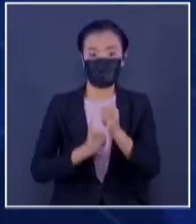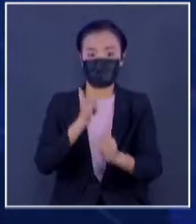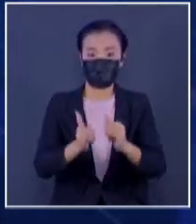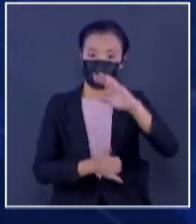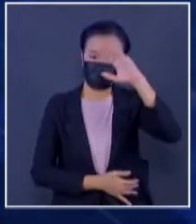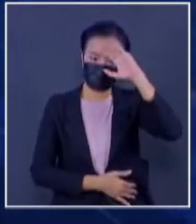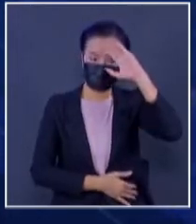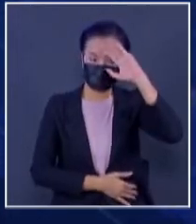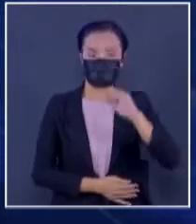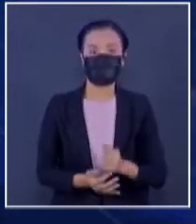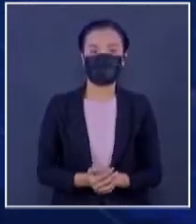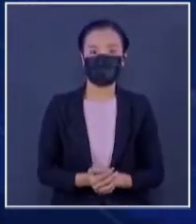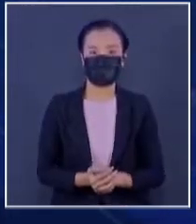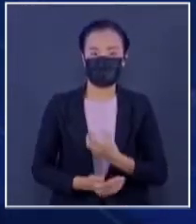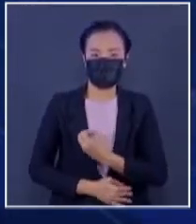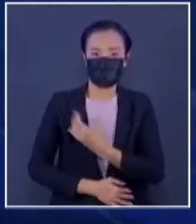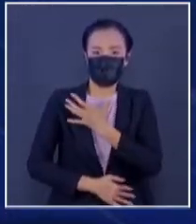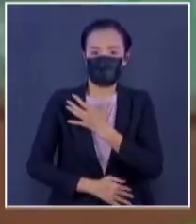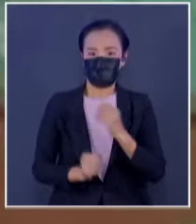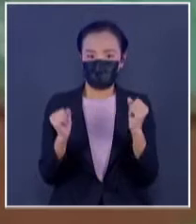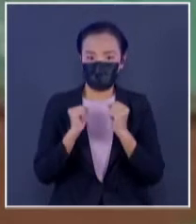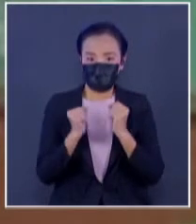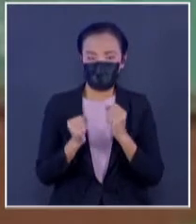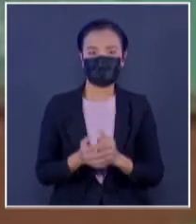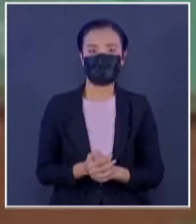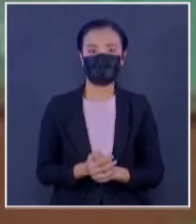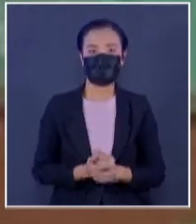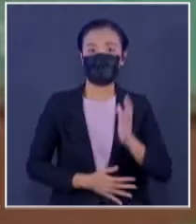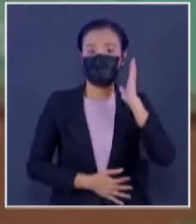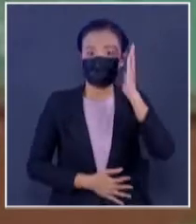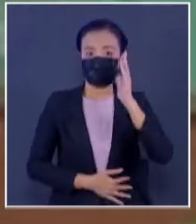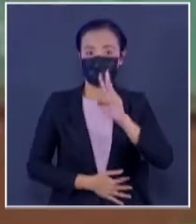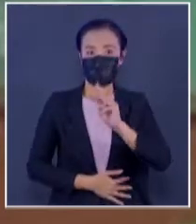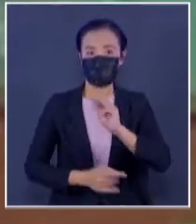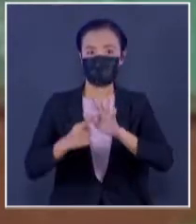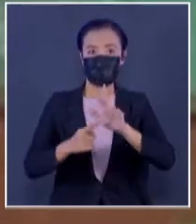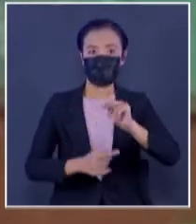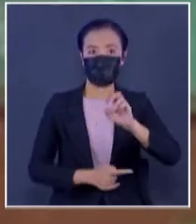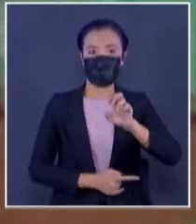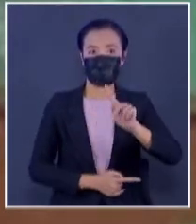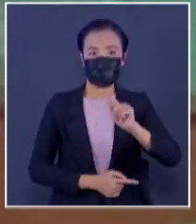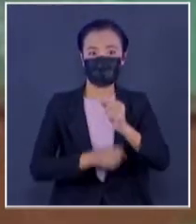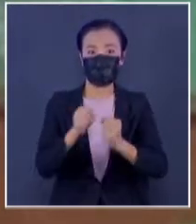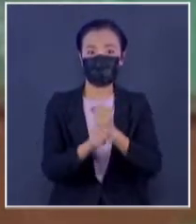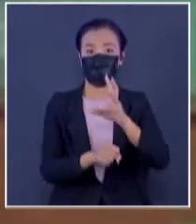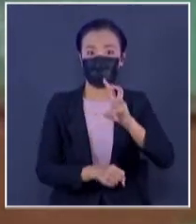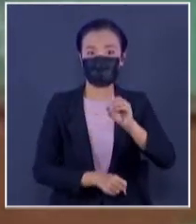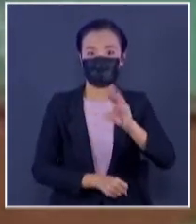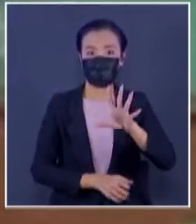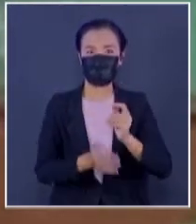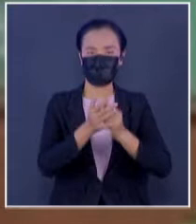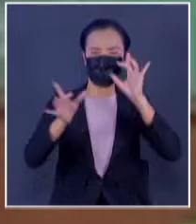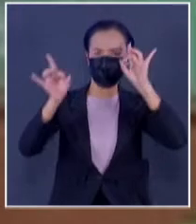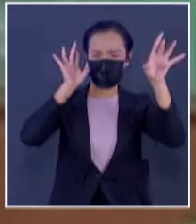โรงพยาบาลพุทไธสงแตกตื่นตกใจหลังจากที่นายมานิตย์อายุ 65ปีเกิดอาการคุ้มคลั่ง